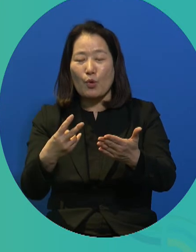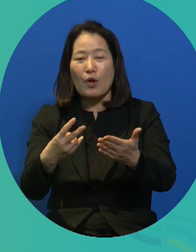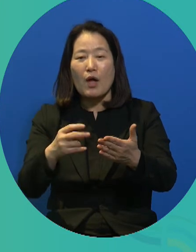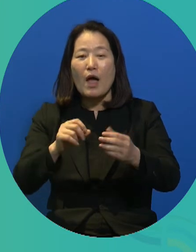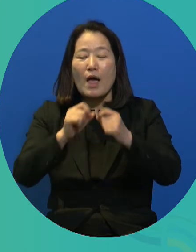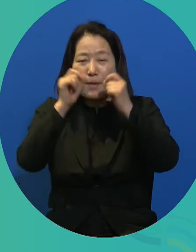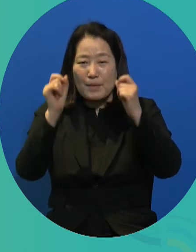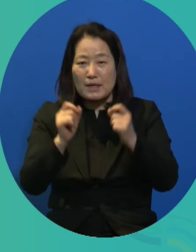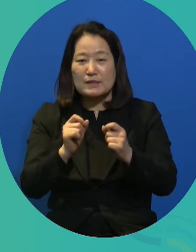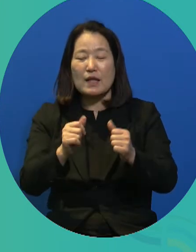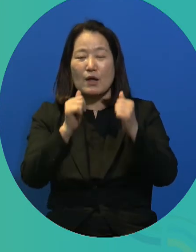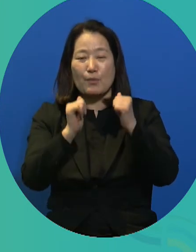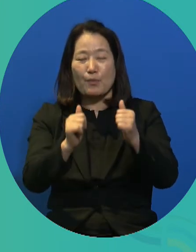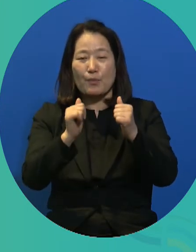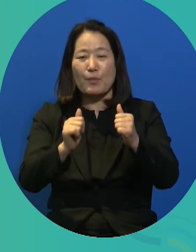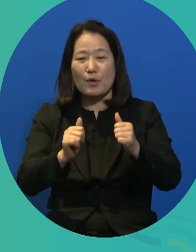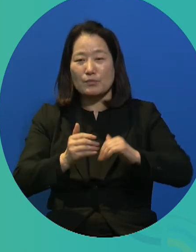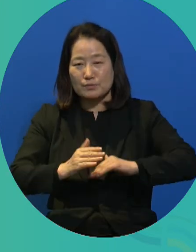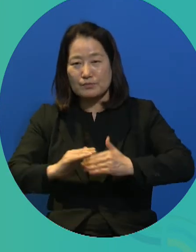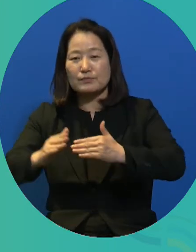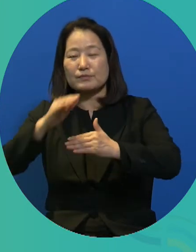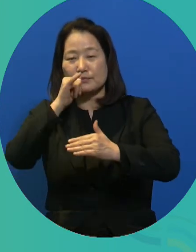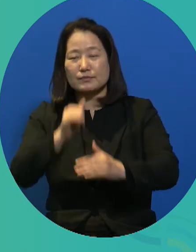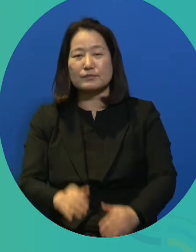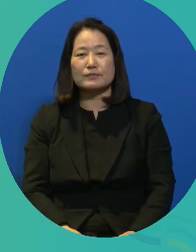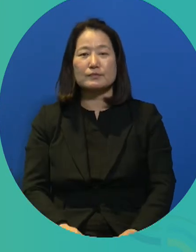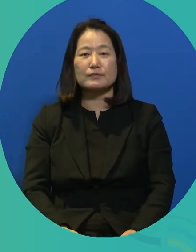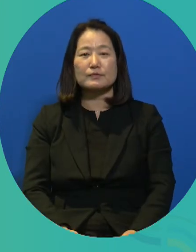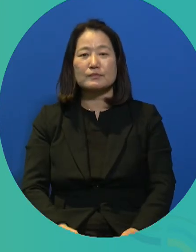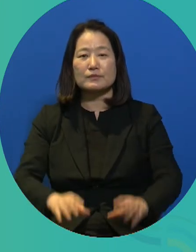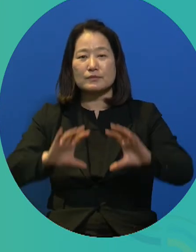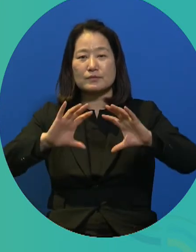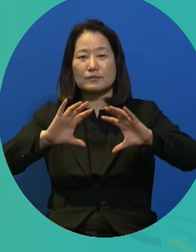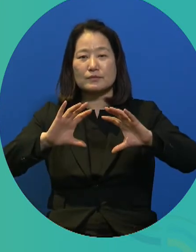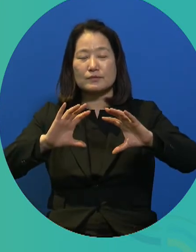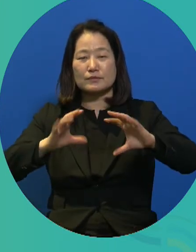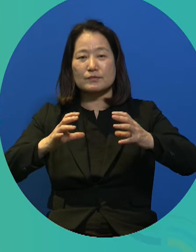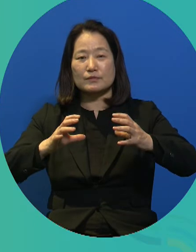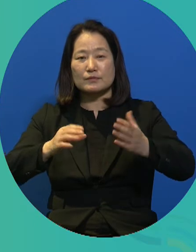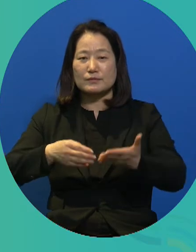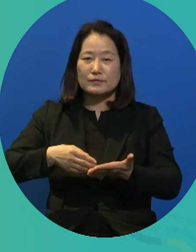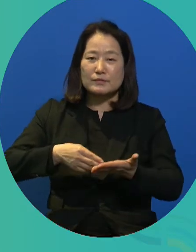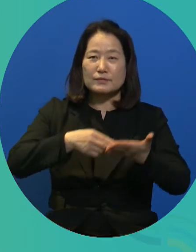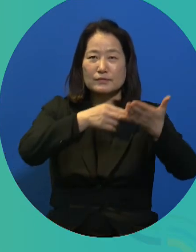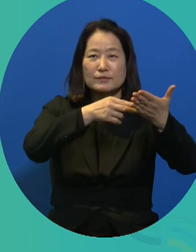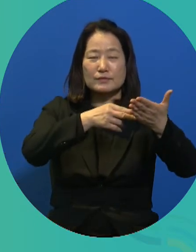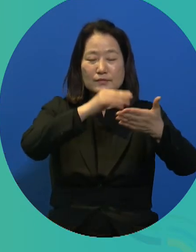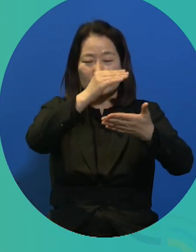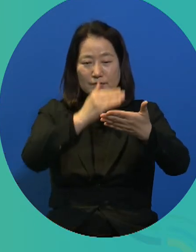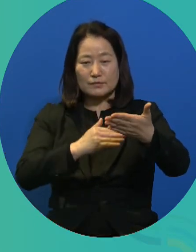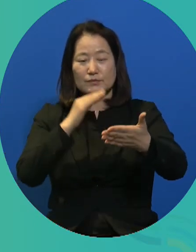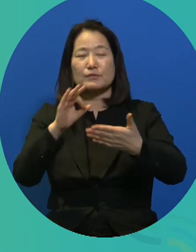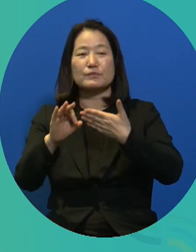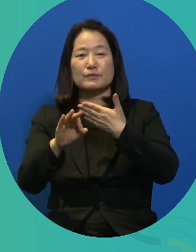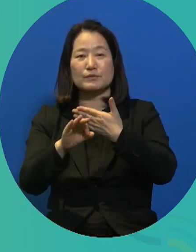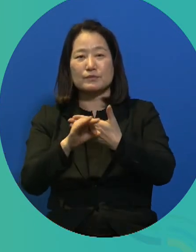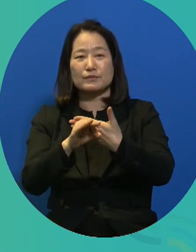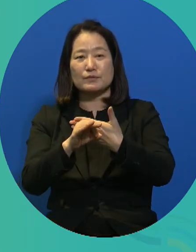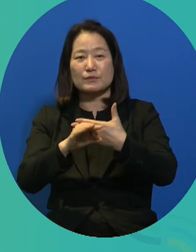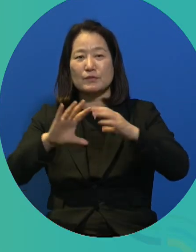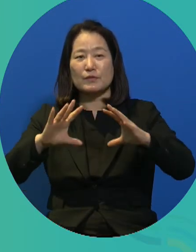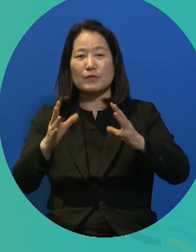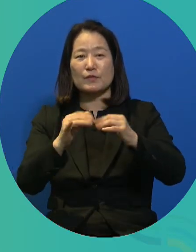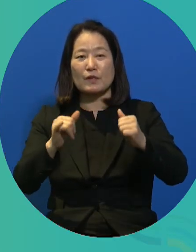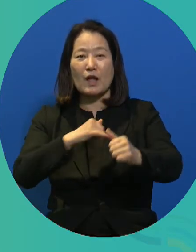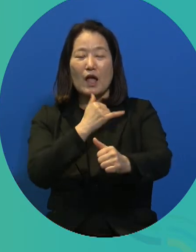민사소송 단계들이 있습니다. 하지만 국가인권위원회 진정제도 역시 이